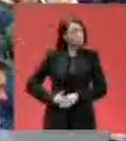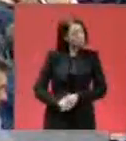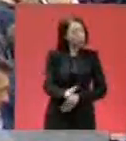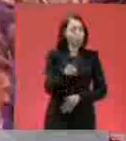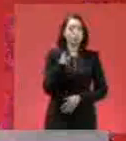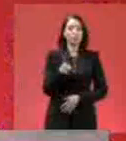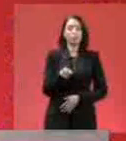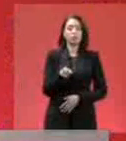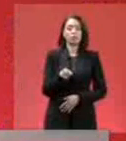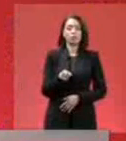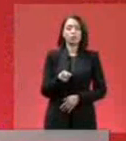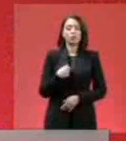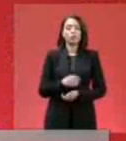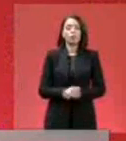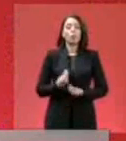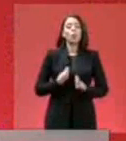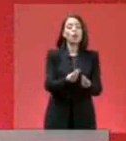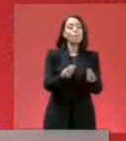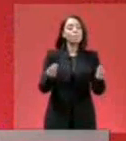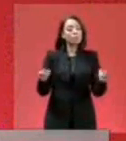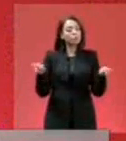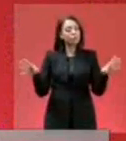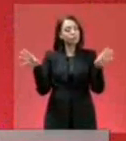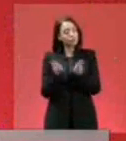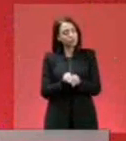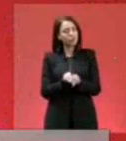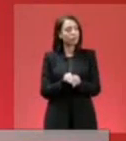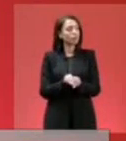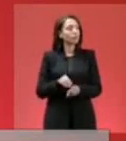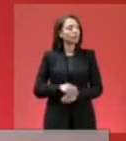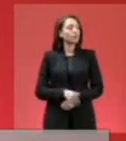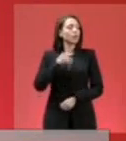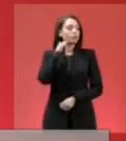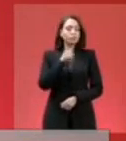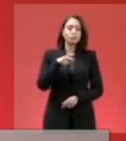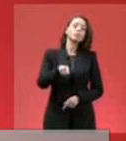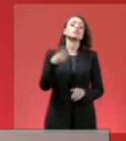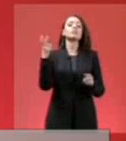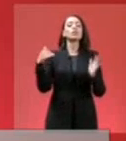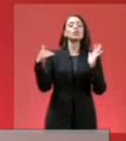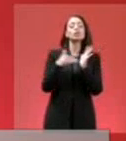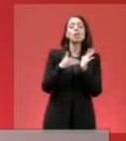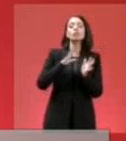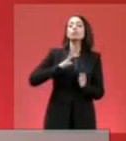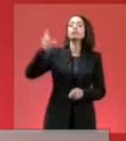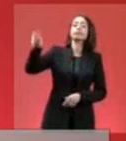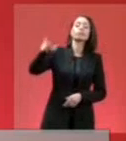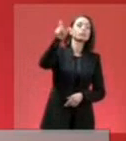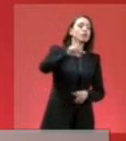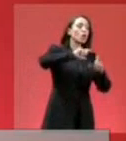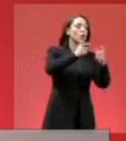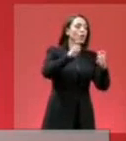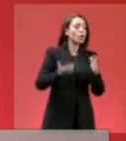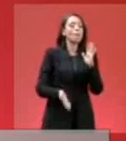Προχωρήσαμε στην παροχή επιδόματος ενοικίου για πάνω από 220.000 νοικοκυριά, για πάνω